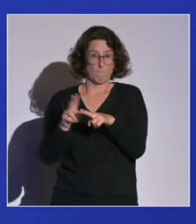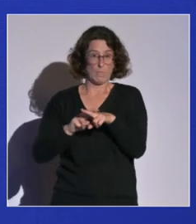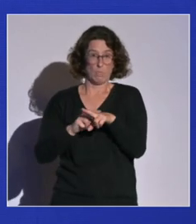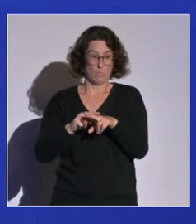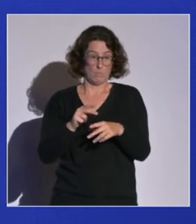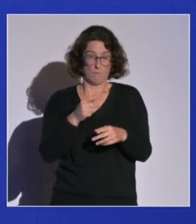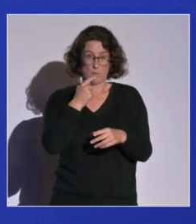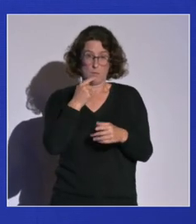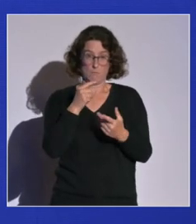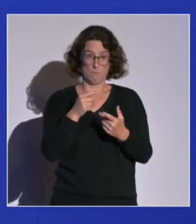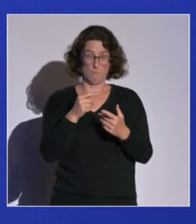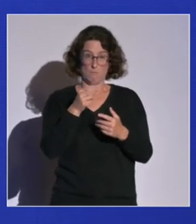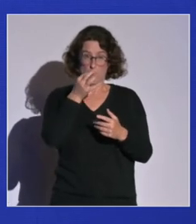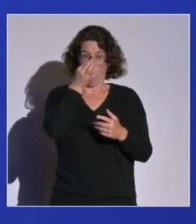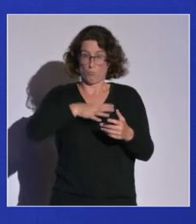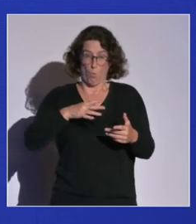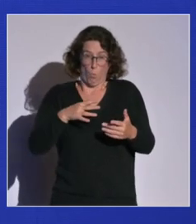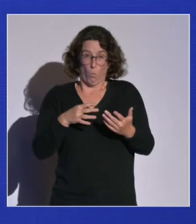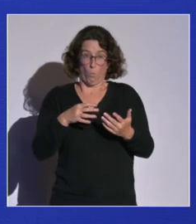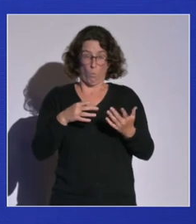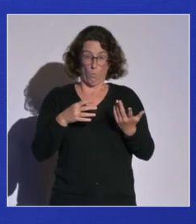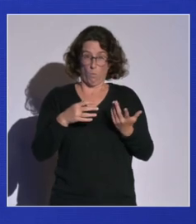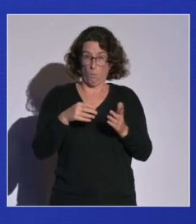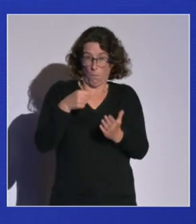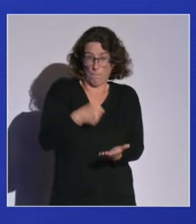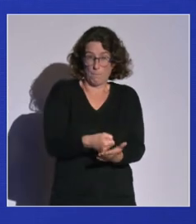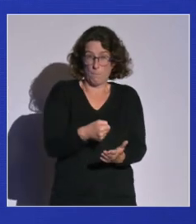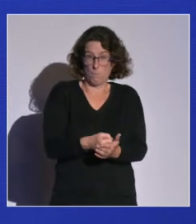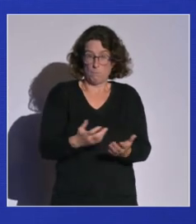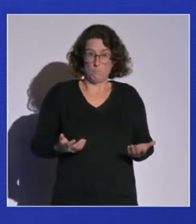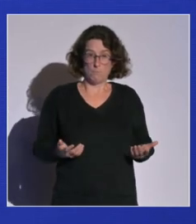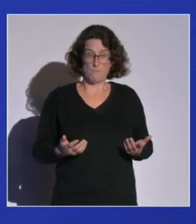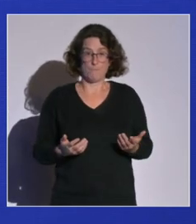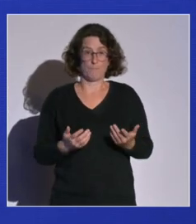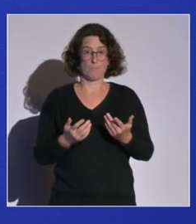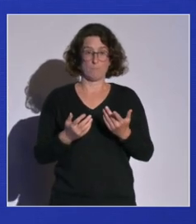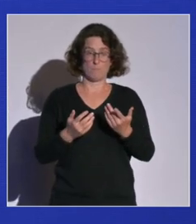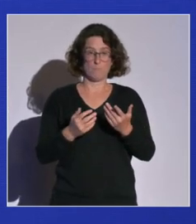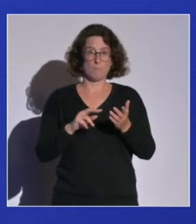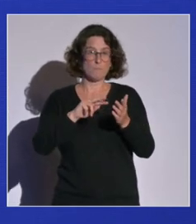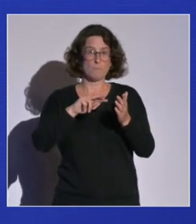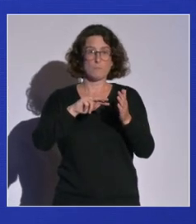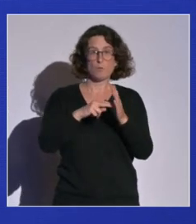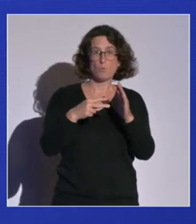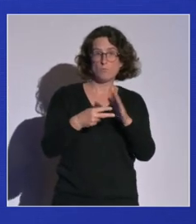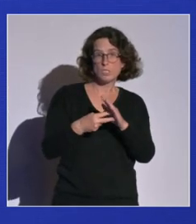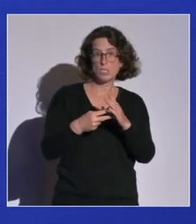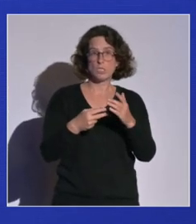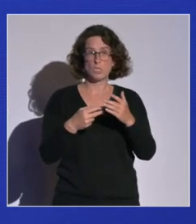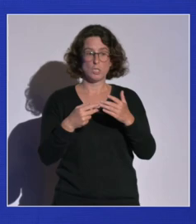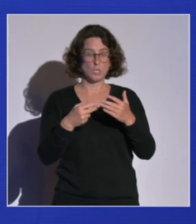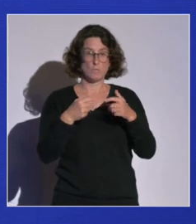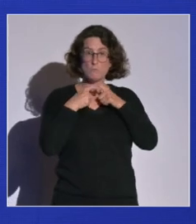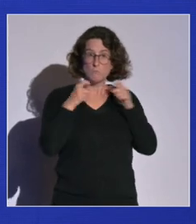polluante qu'on puisse imaginer, aucune des technologies n'est difficile, n'est inaccessible, aucune de